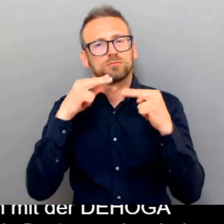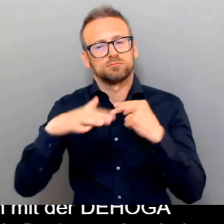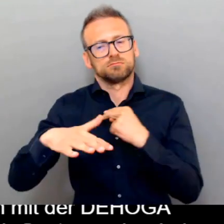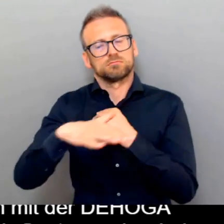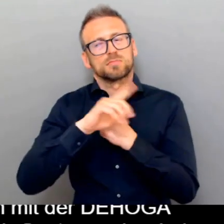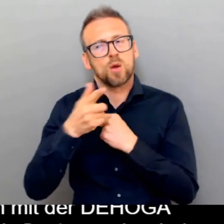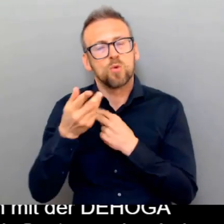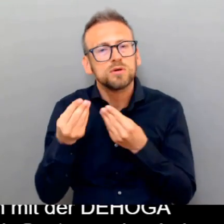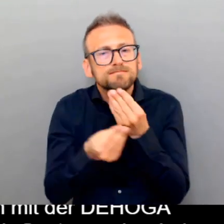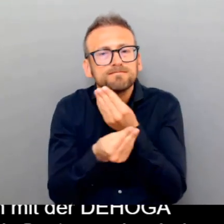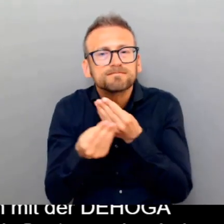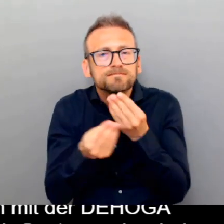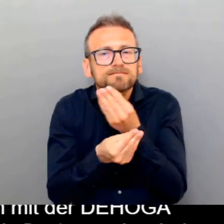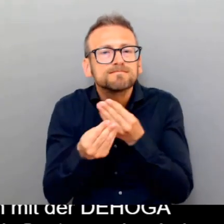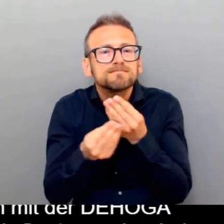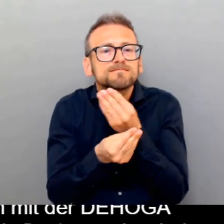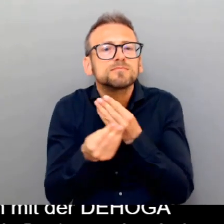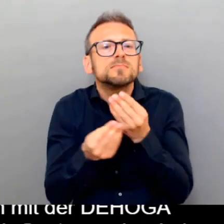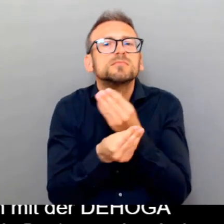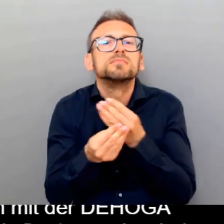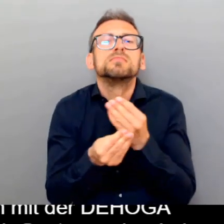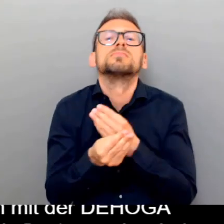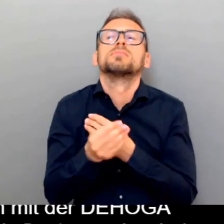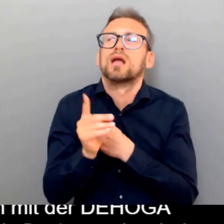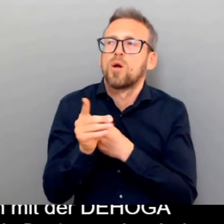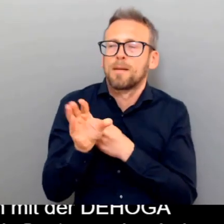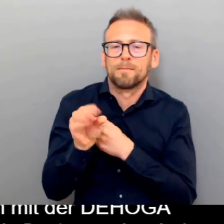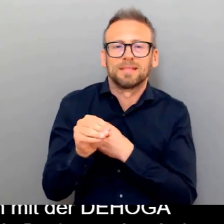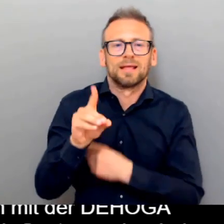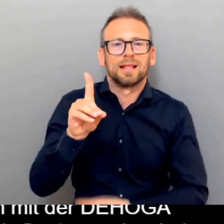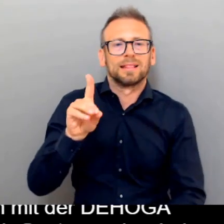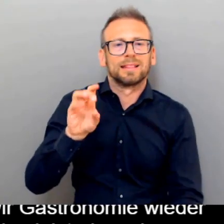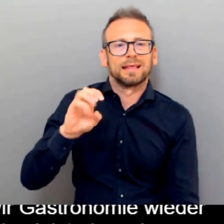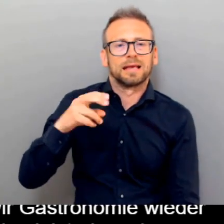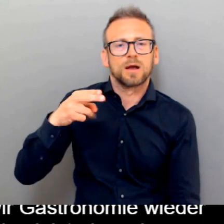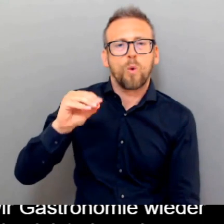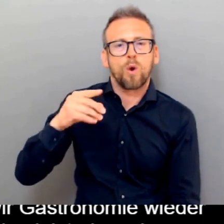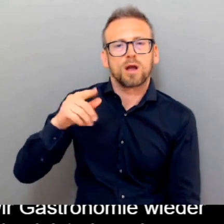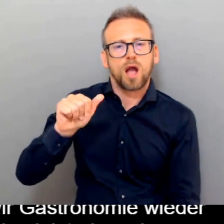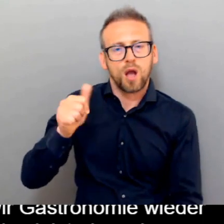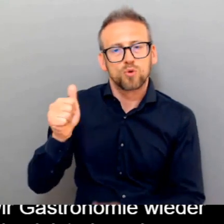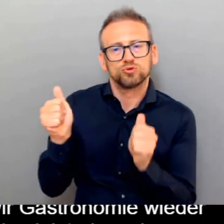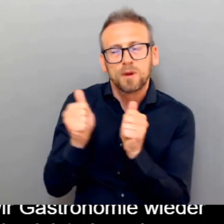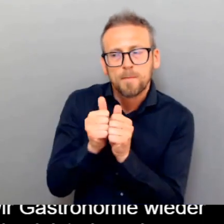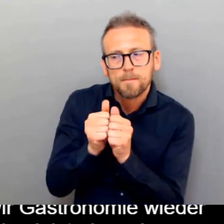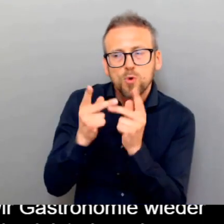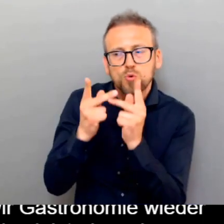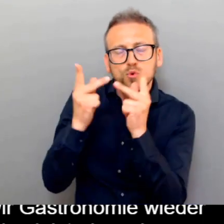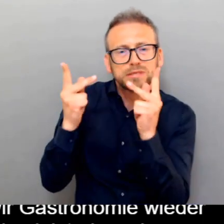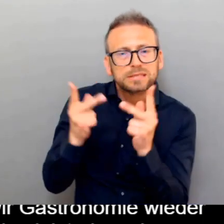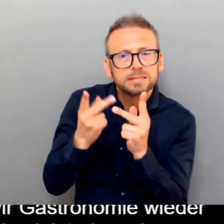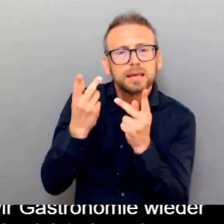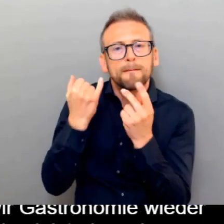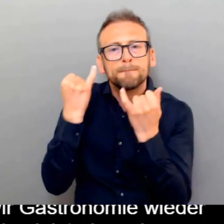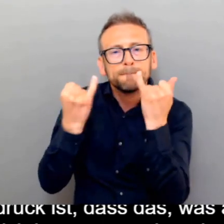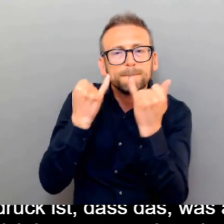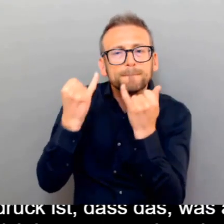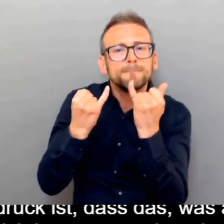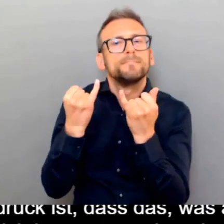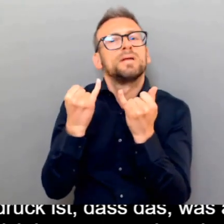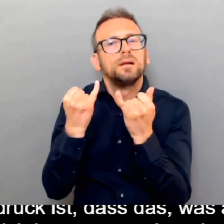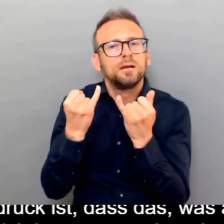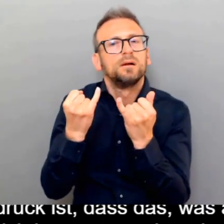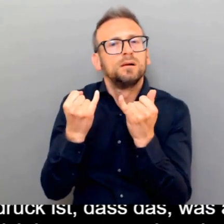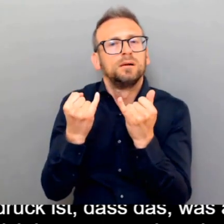ist, wirklich ein gutes Konzept ist. Und ich kann nur noch mal an die Gastronomie, an die Gastwirte appellieren, sich da